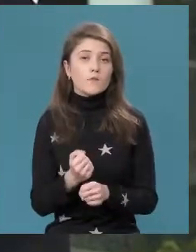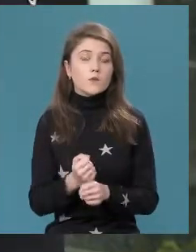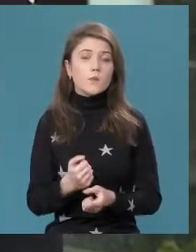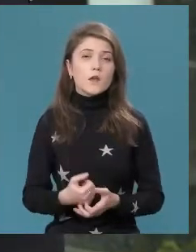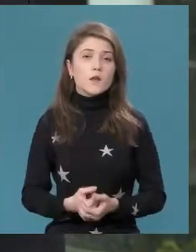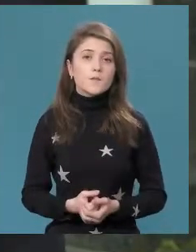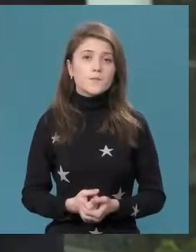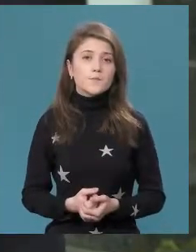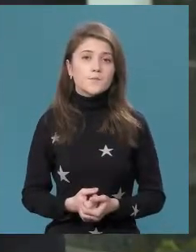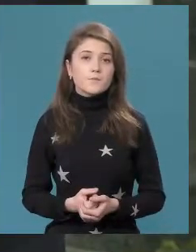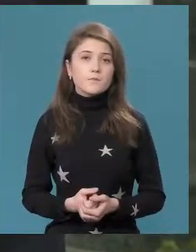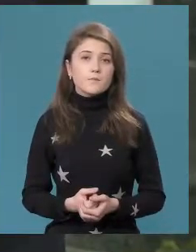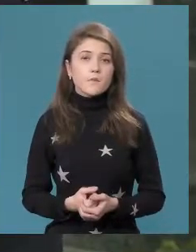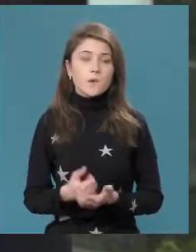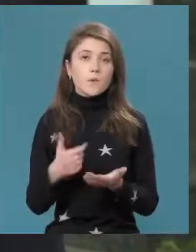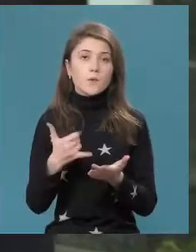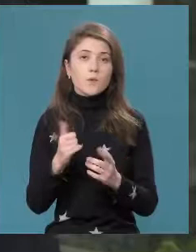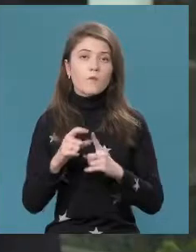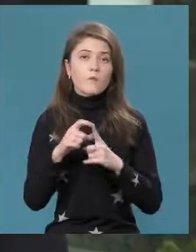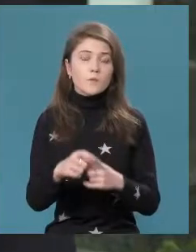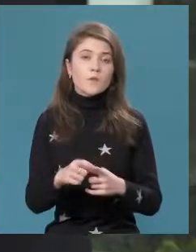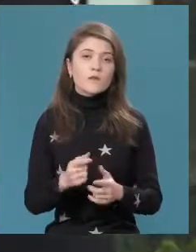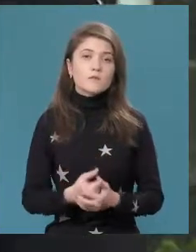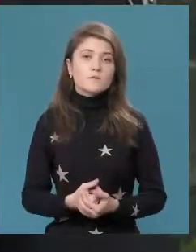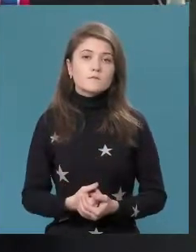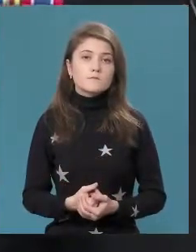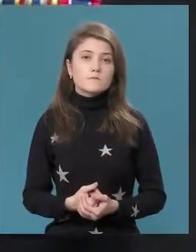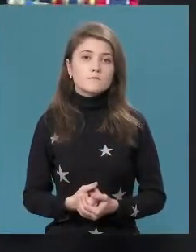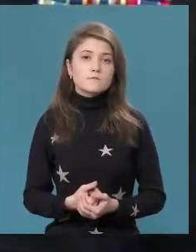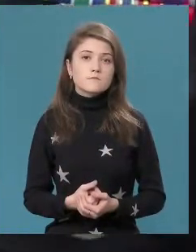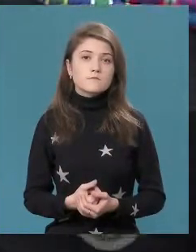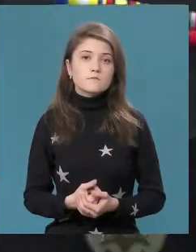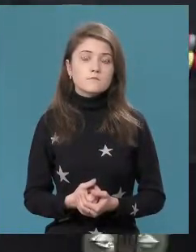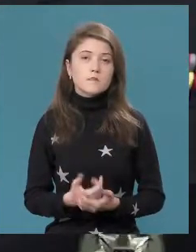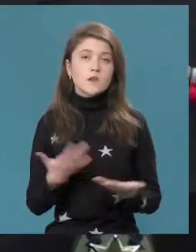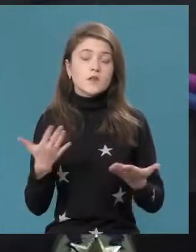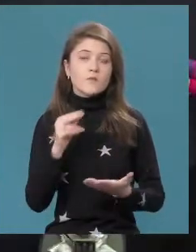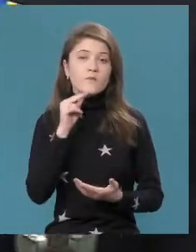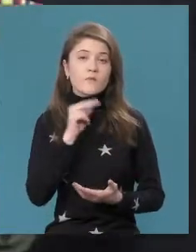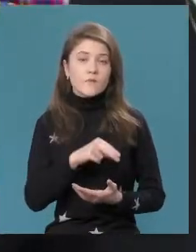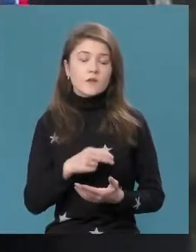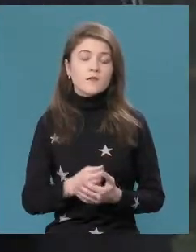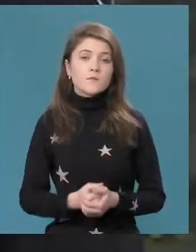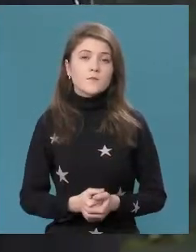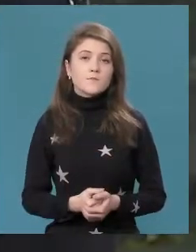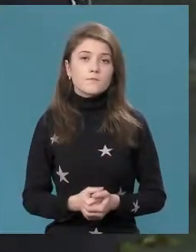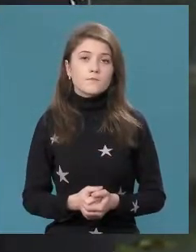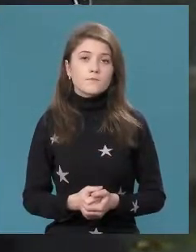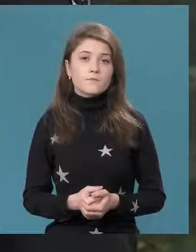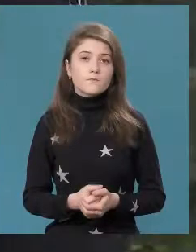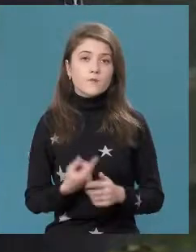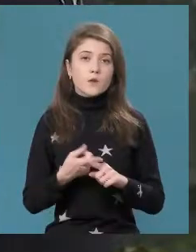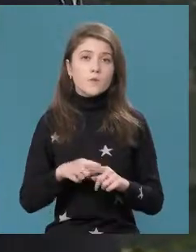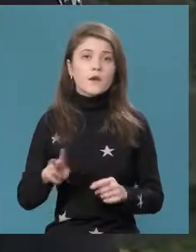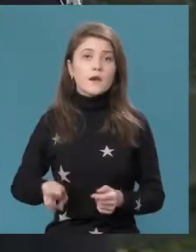у пострілу відповідь, чим нанесла вогнепальне поранення цьому директору, за результатом